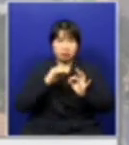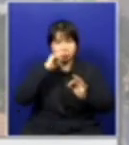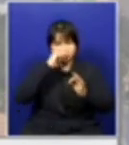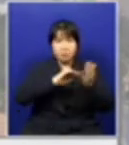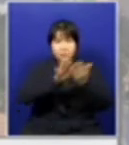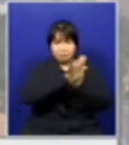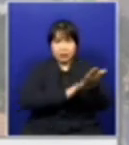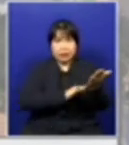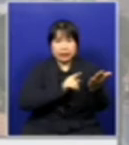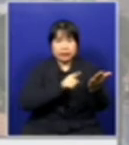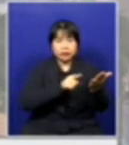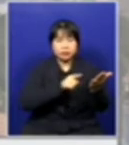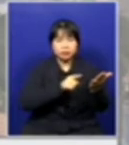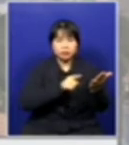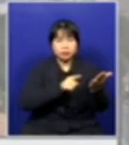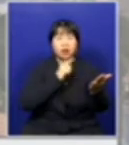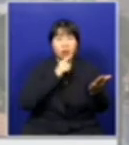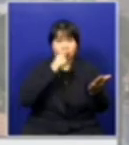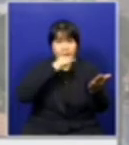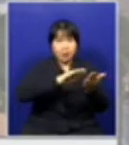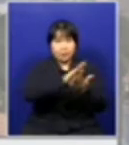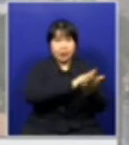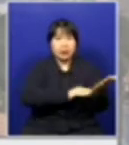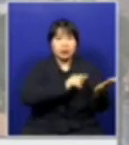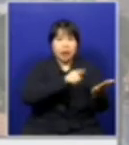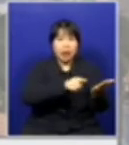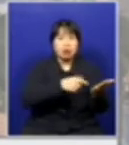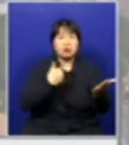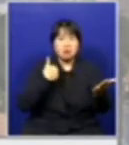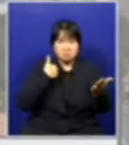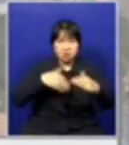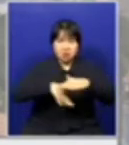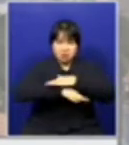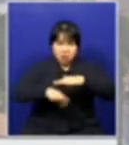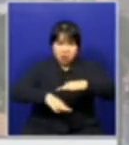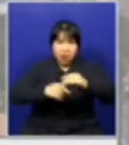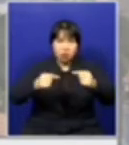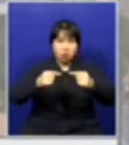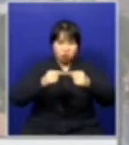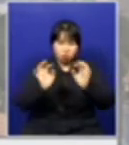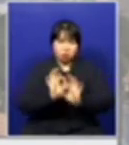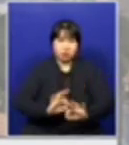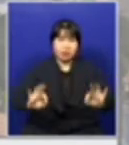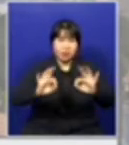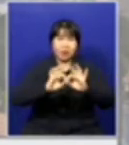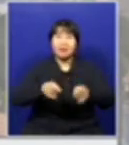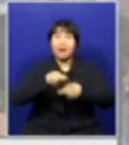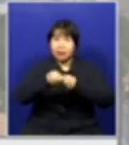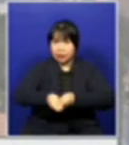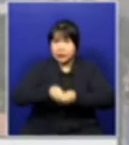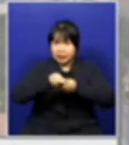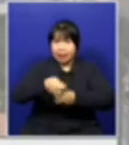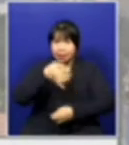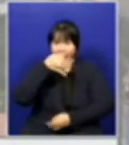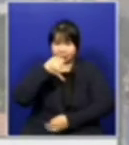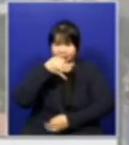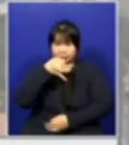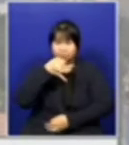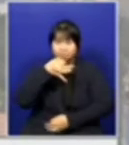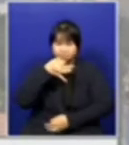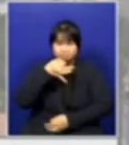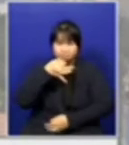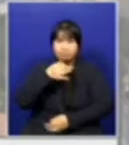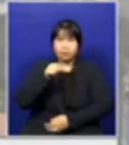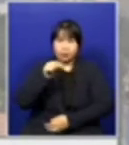ราประเทศไทยมีพื้นฐานสำคัญคือเรื่องของการเกษตรการเกษตรซึ่งเป็นพื้นฐาน